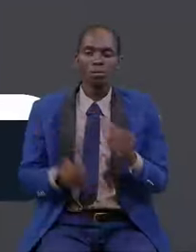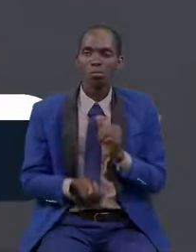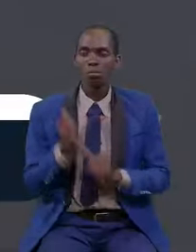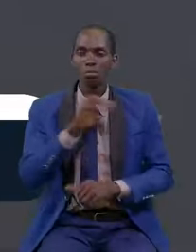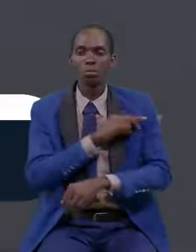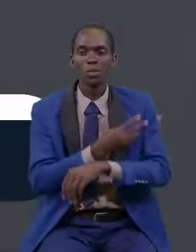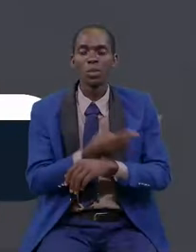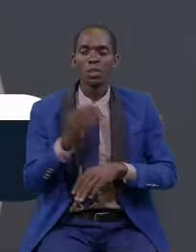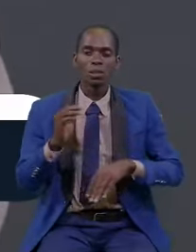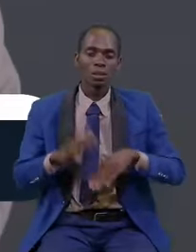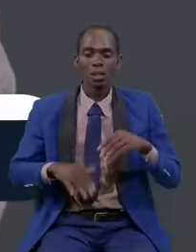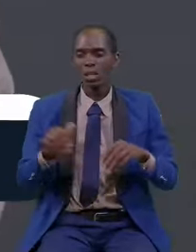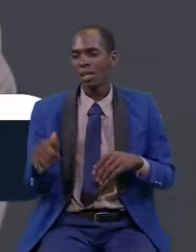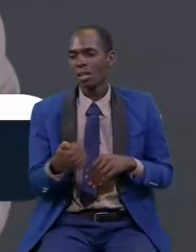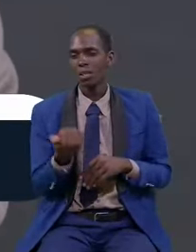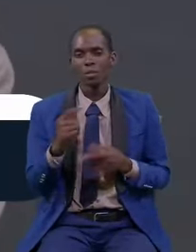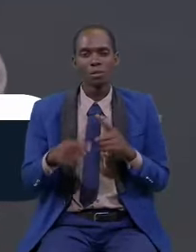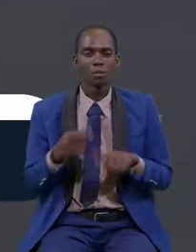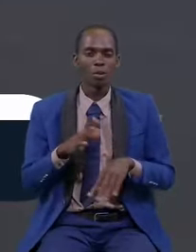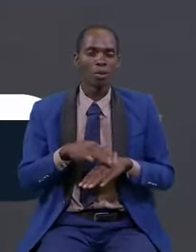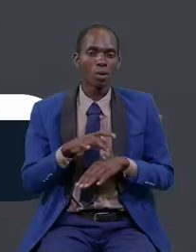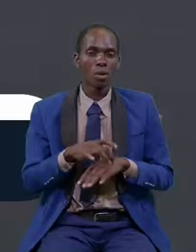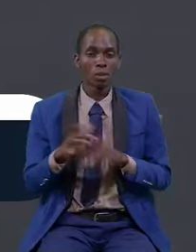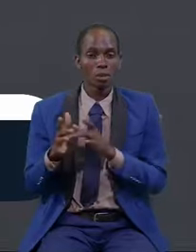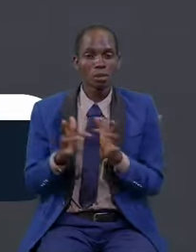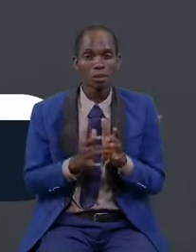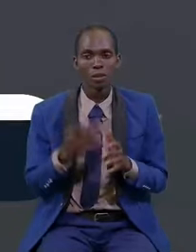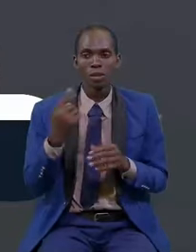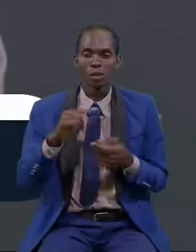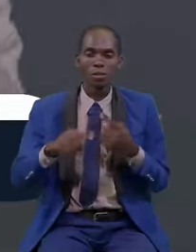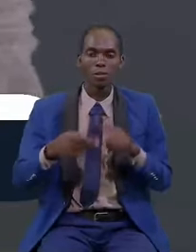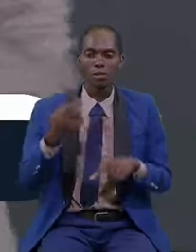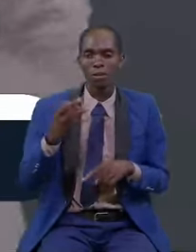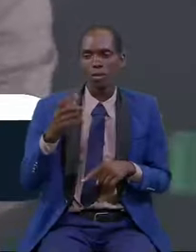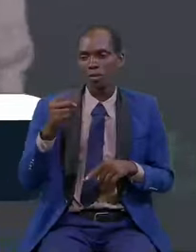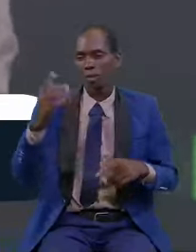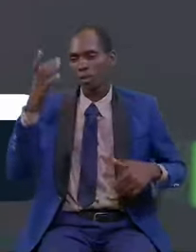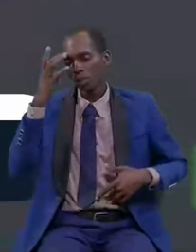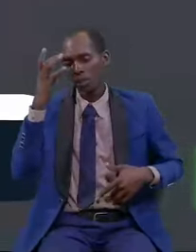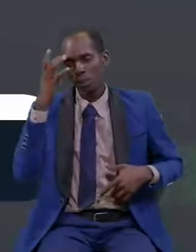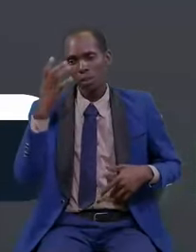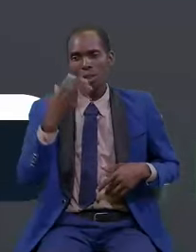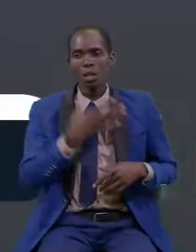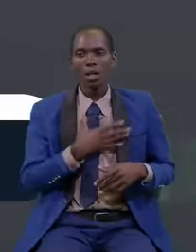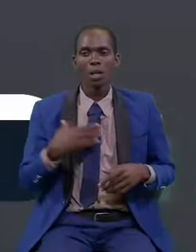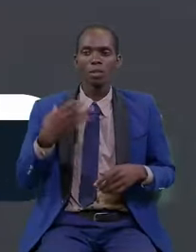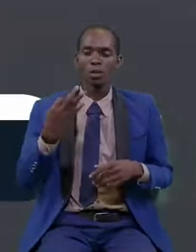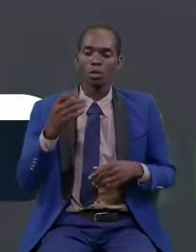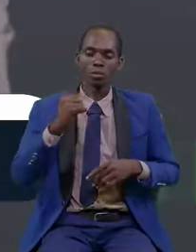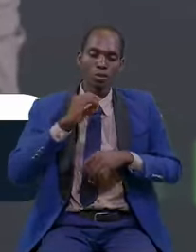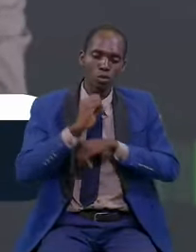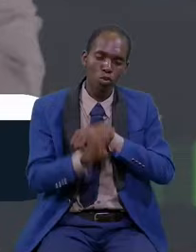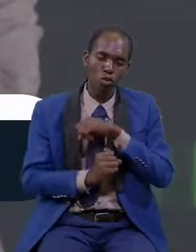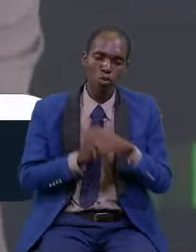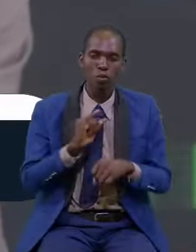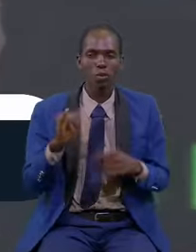secours ici sur terre. Jésus, l'ami des malades et des souffrants. Un à un.